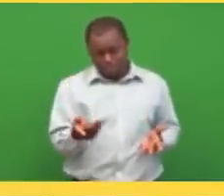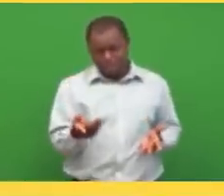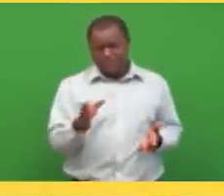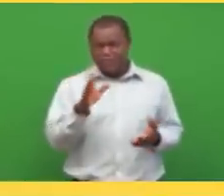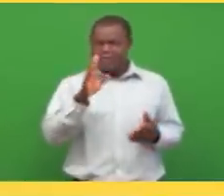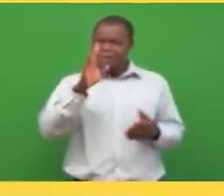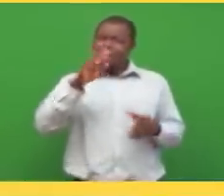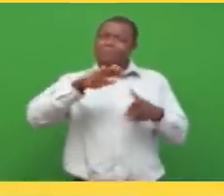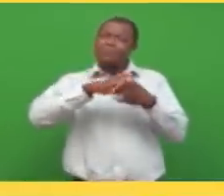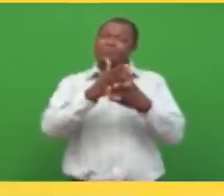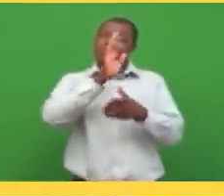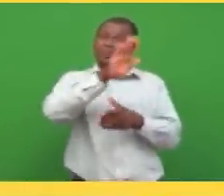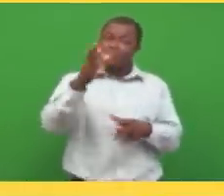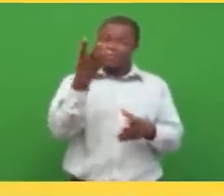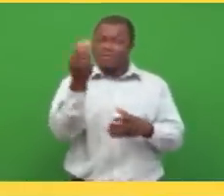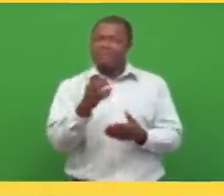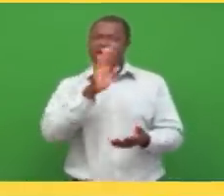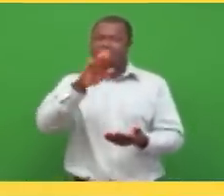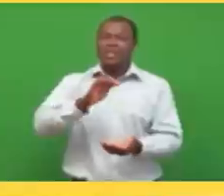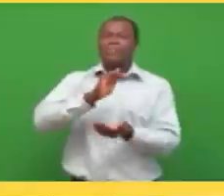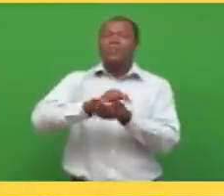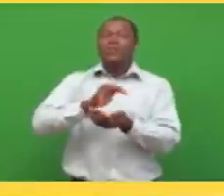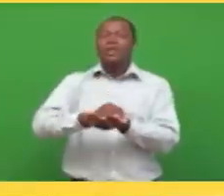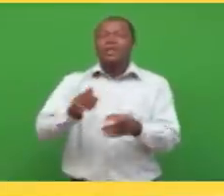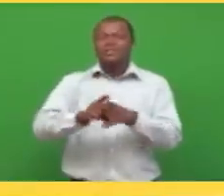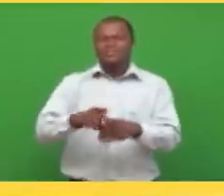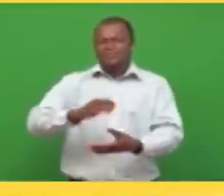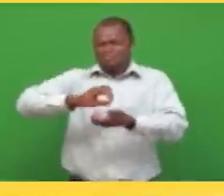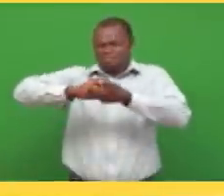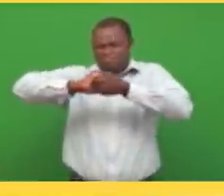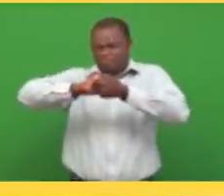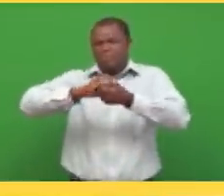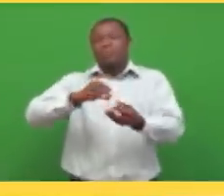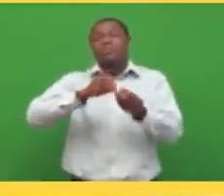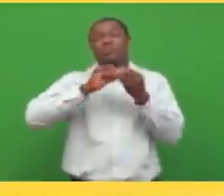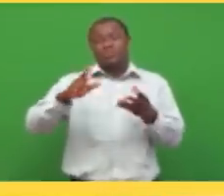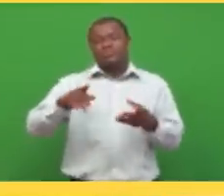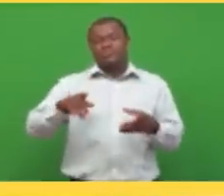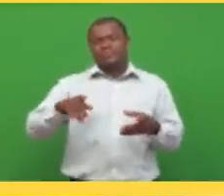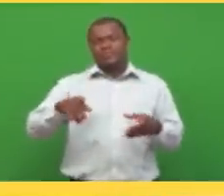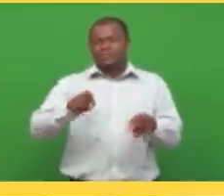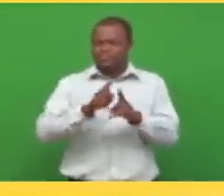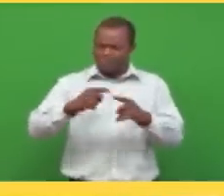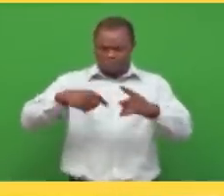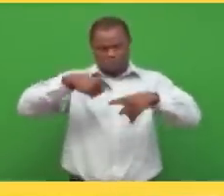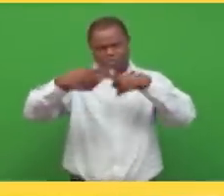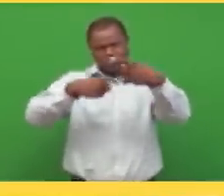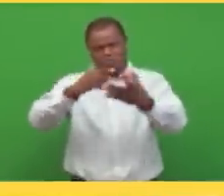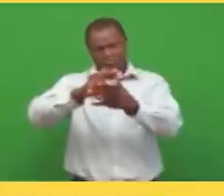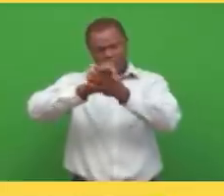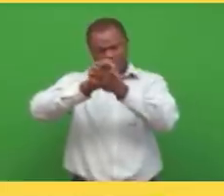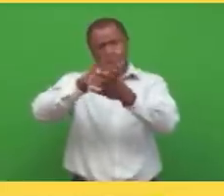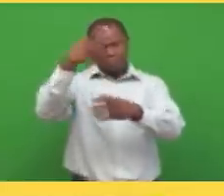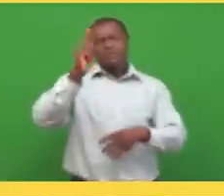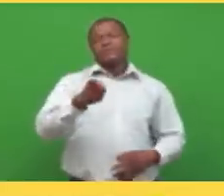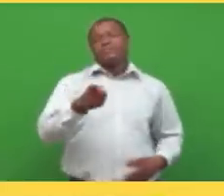nekuti kune vamwe varora nemadzitete vanonzwana nazvokuti munofunga kuti mukoma nemunengena endererai mberi atidi kana iye